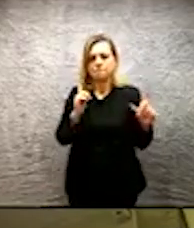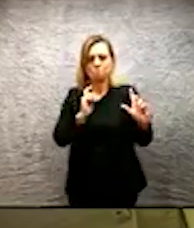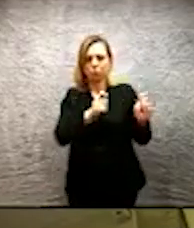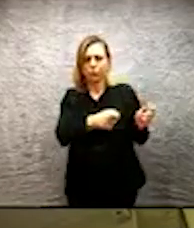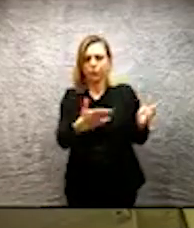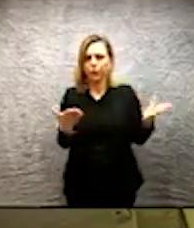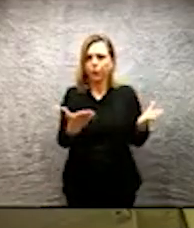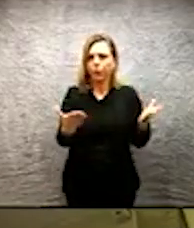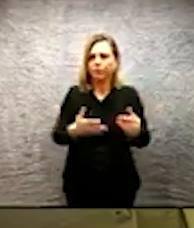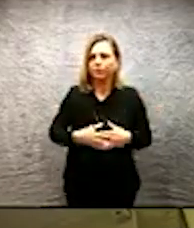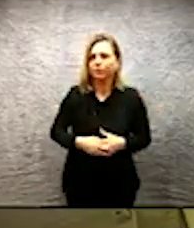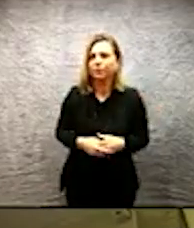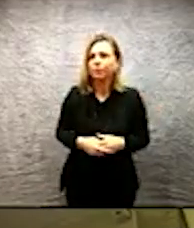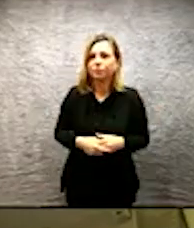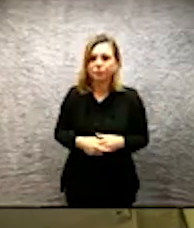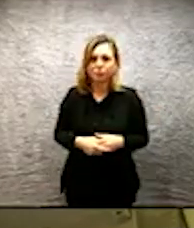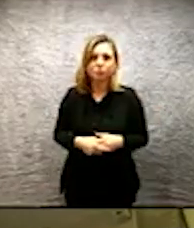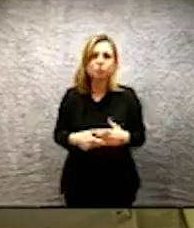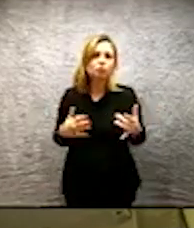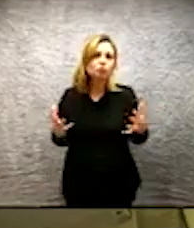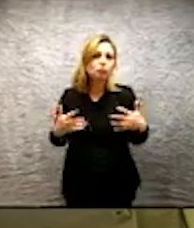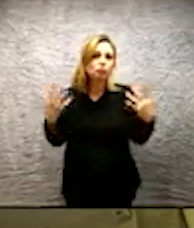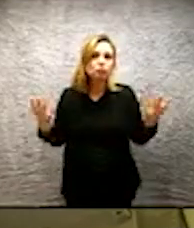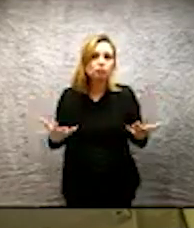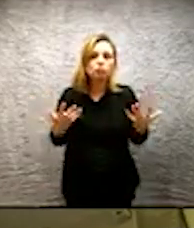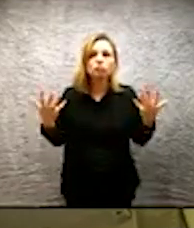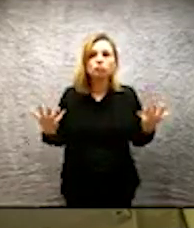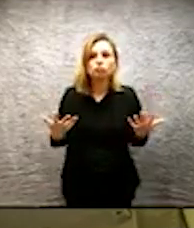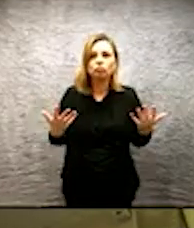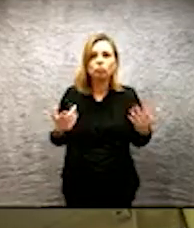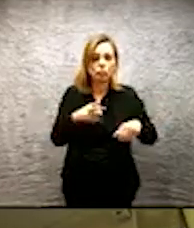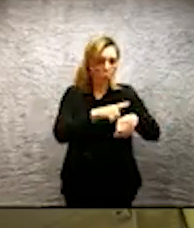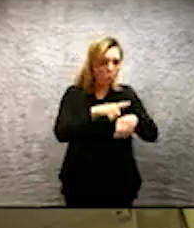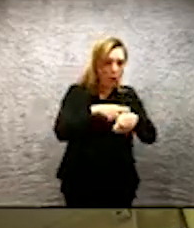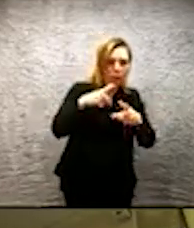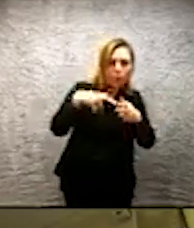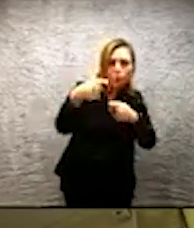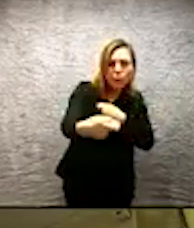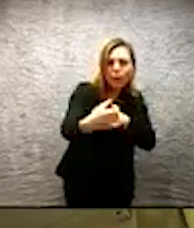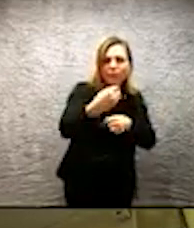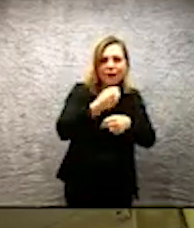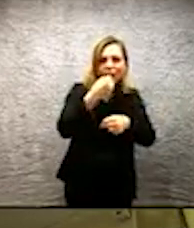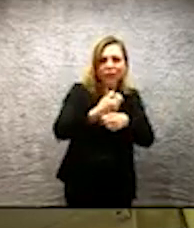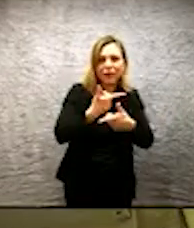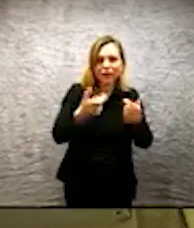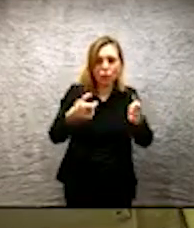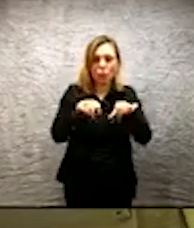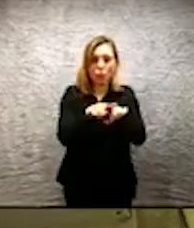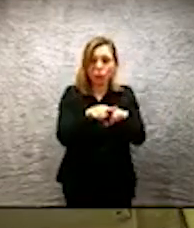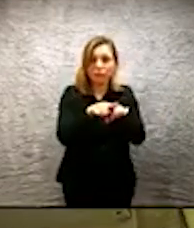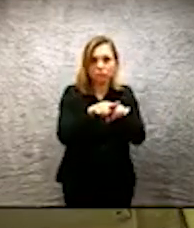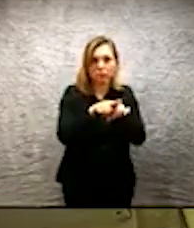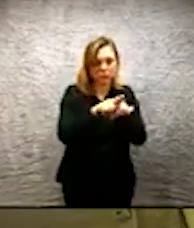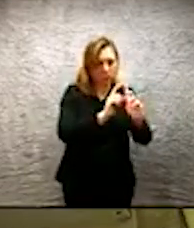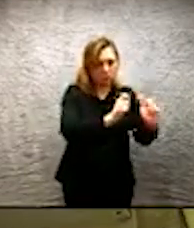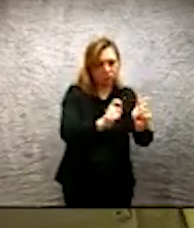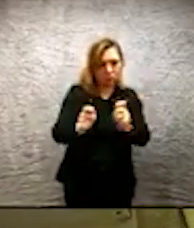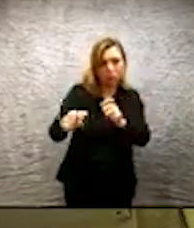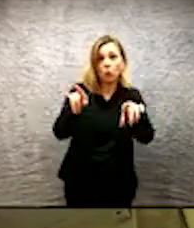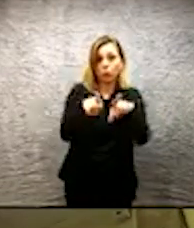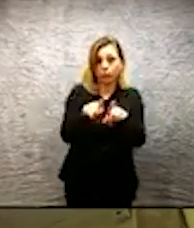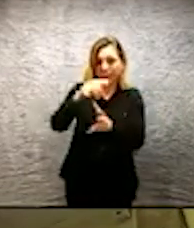la rédaction de des horaires des temps de travail et puis la rédaction des rapports d'activité.